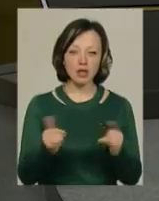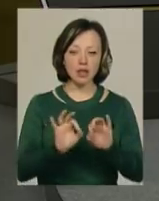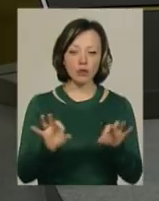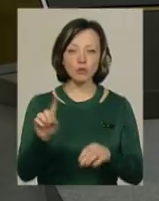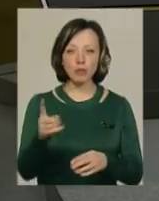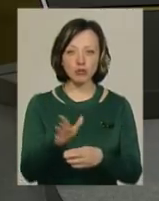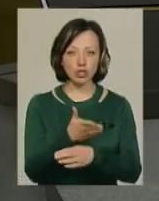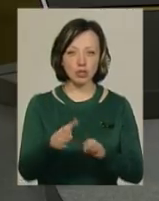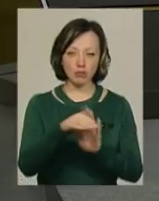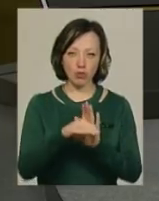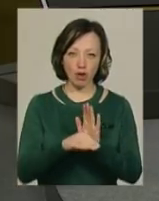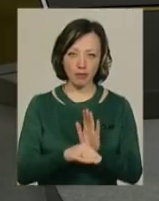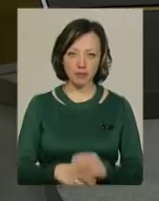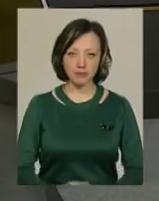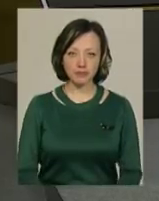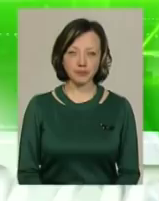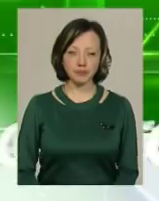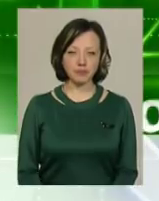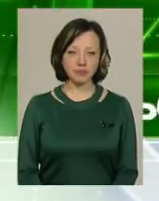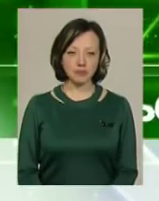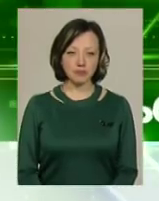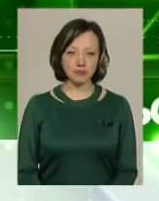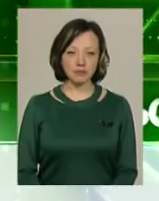анонс першої частини програми.